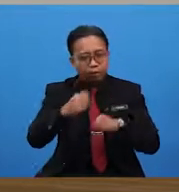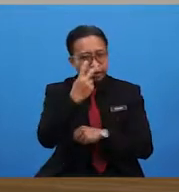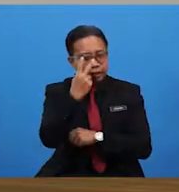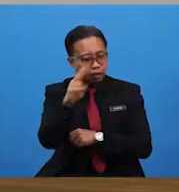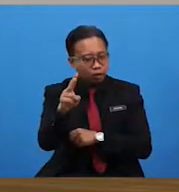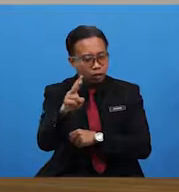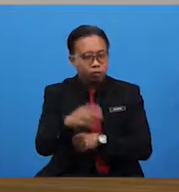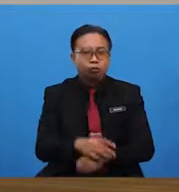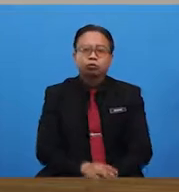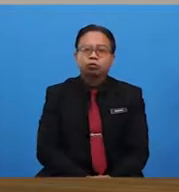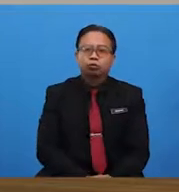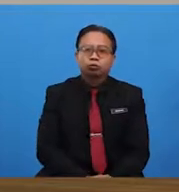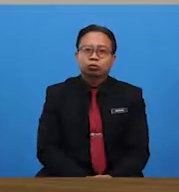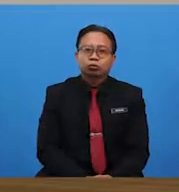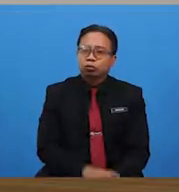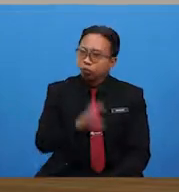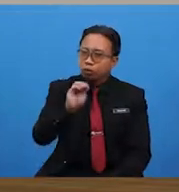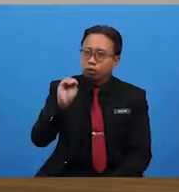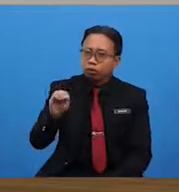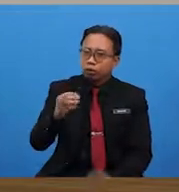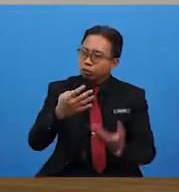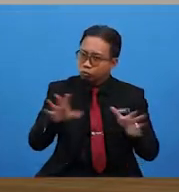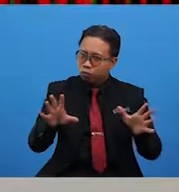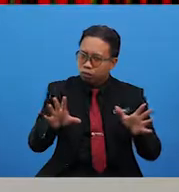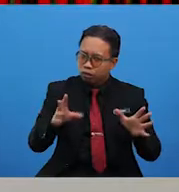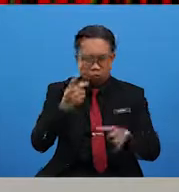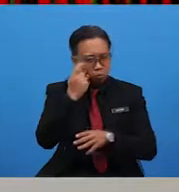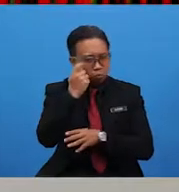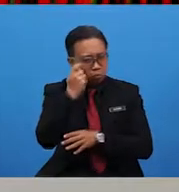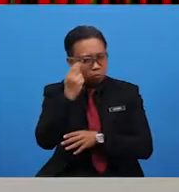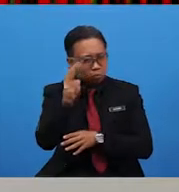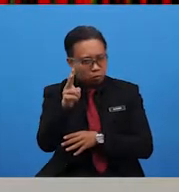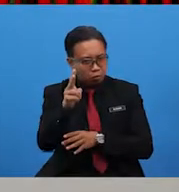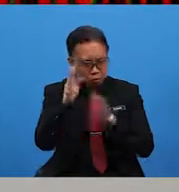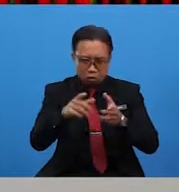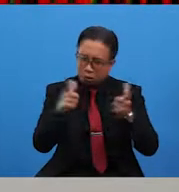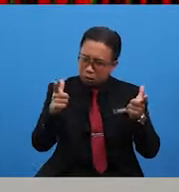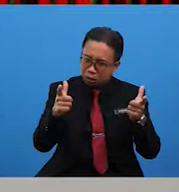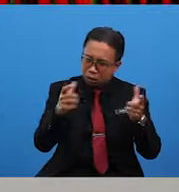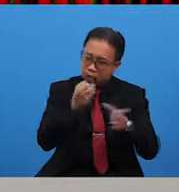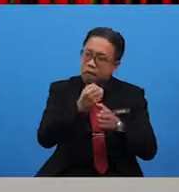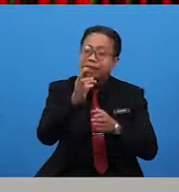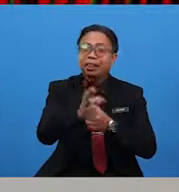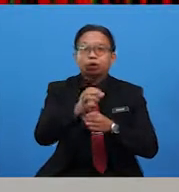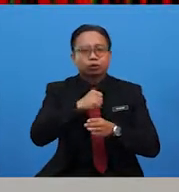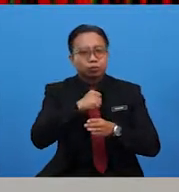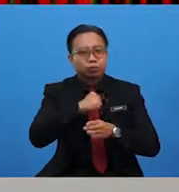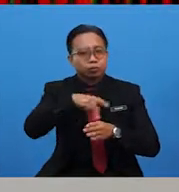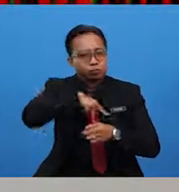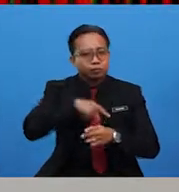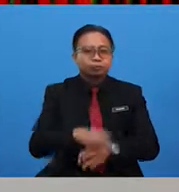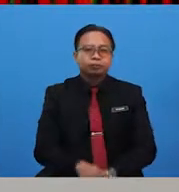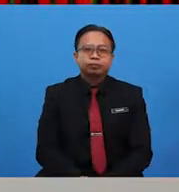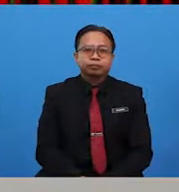Menthol lah sama aja belajar itu menjiplak atau meniru mereka sendiri betul itu cek